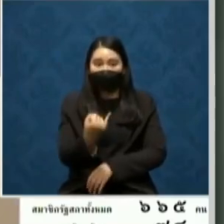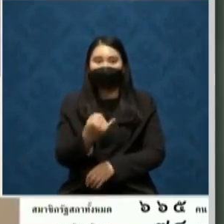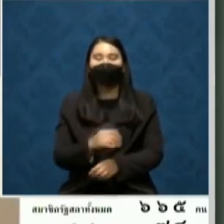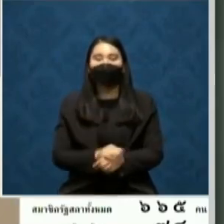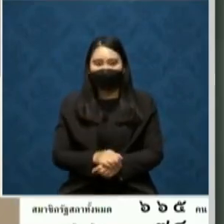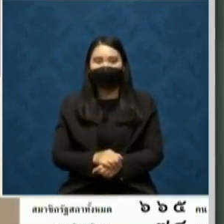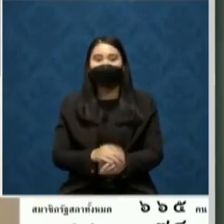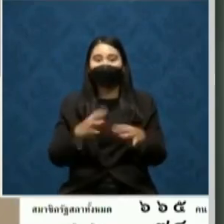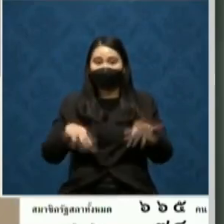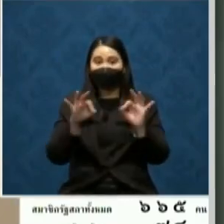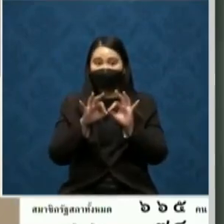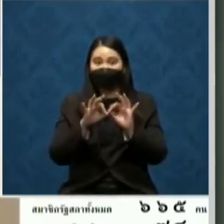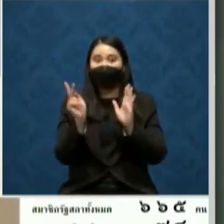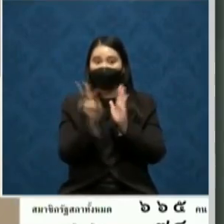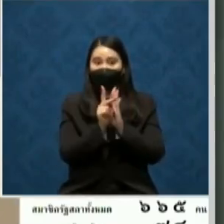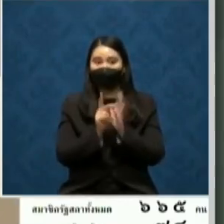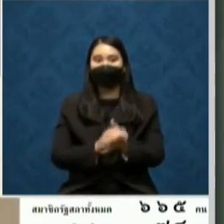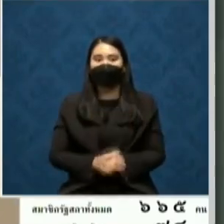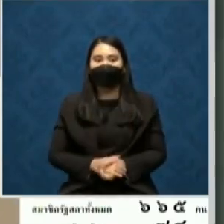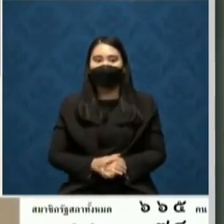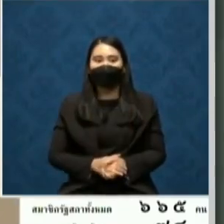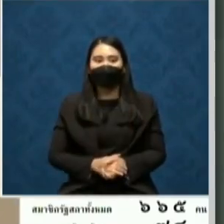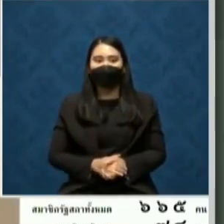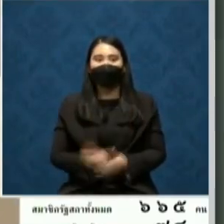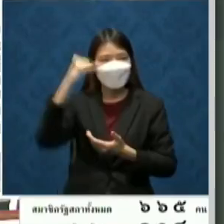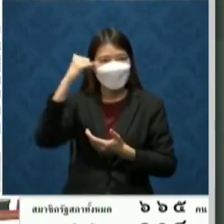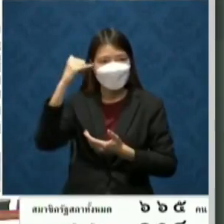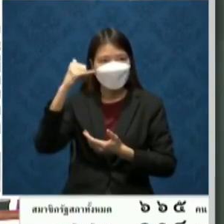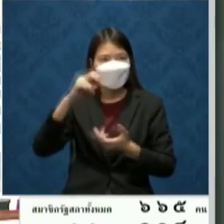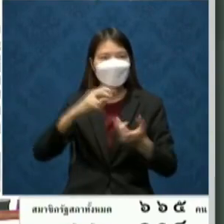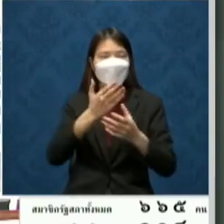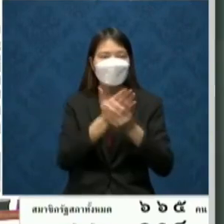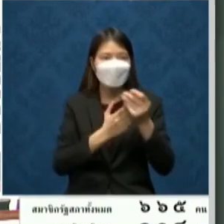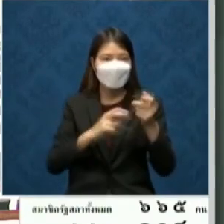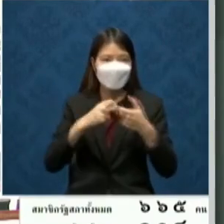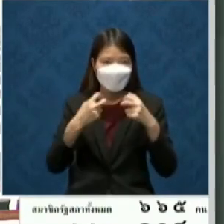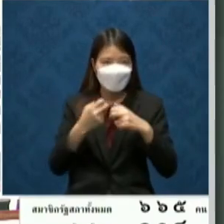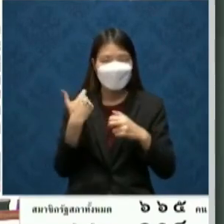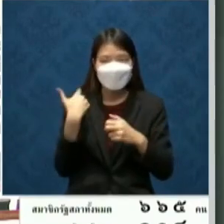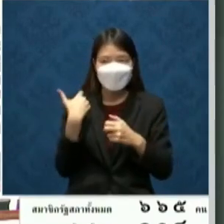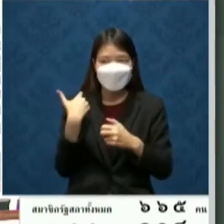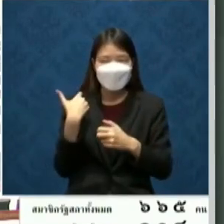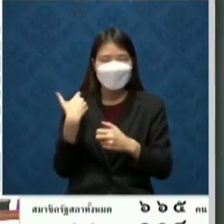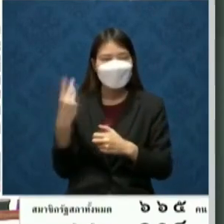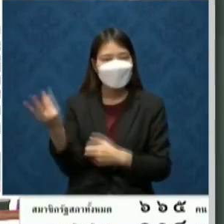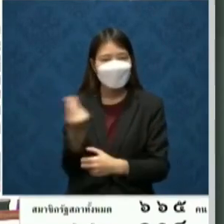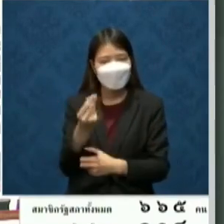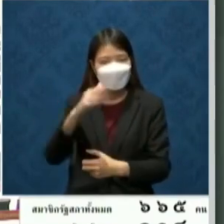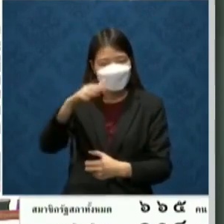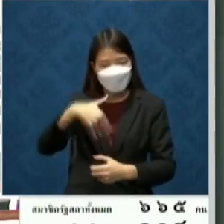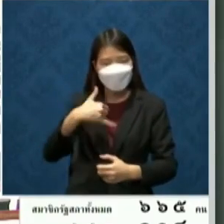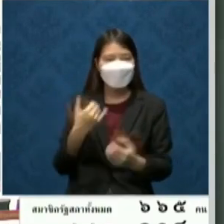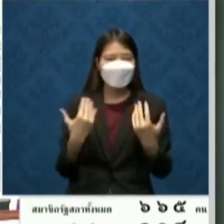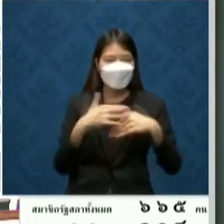มของกกต.หรือของรัฐบาลมาใช้ในฉบับปัจจุบันนี้ทั้งหมดมันก็เป็นความเห็นที่ไม่ลงกันแล้วก็